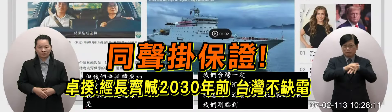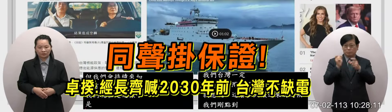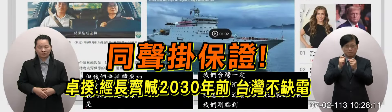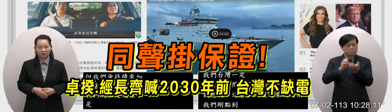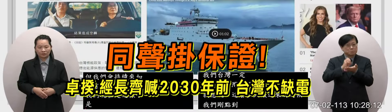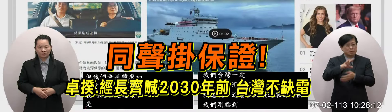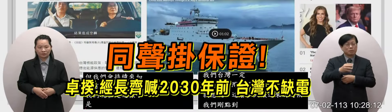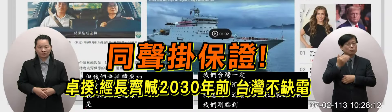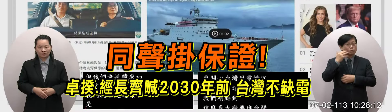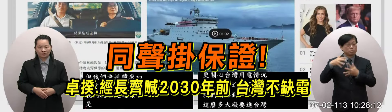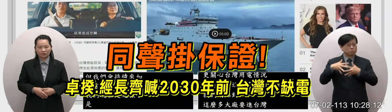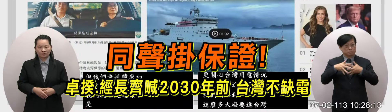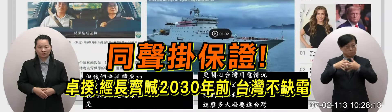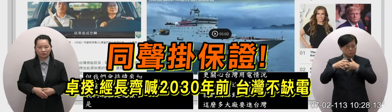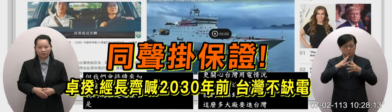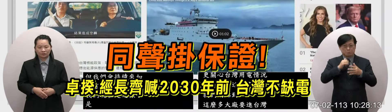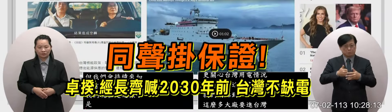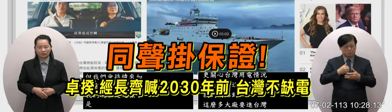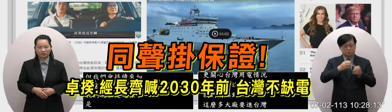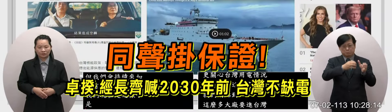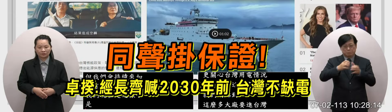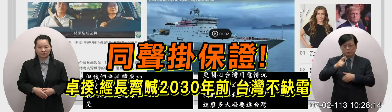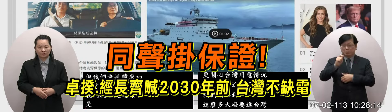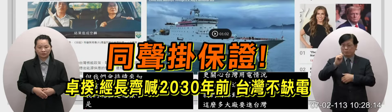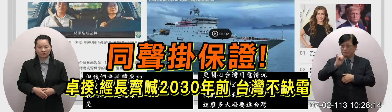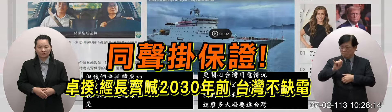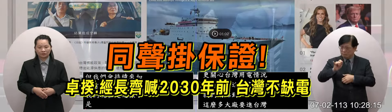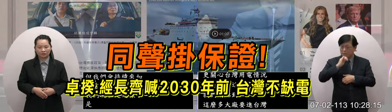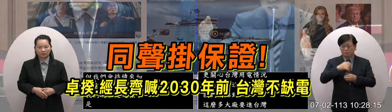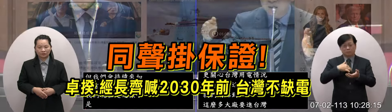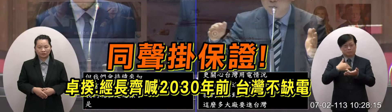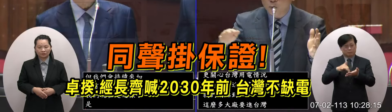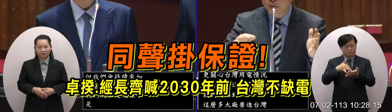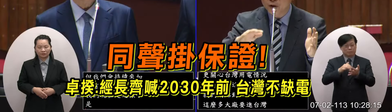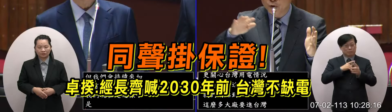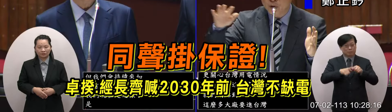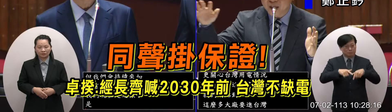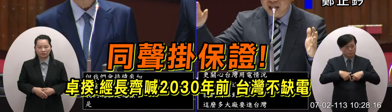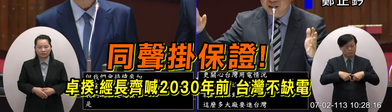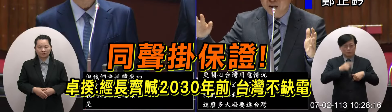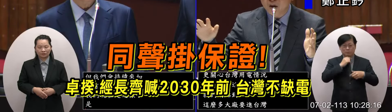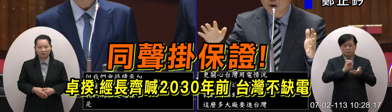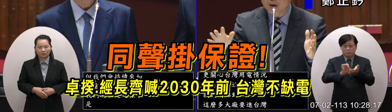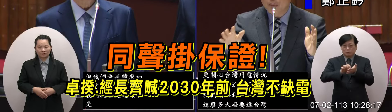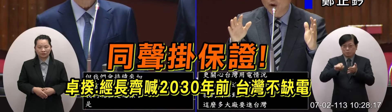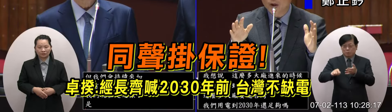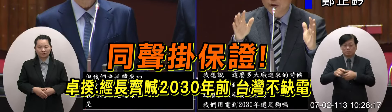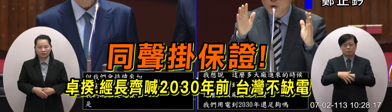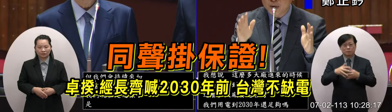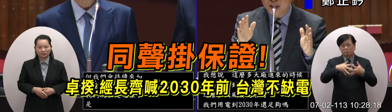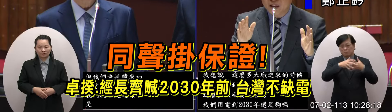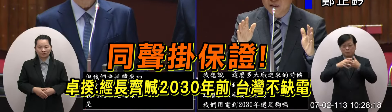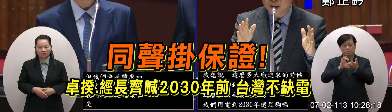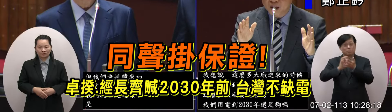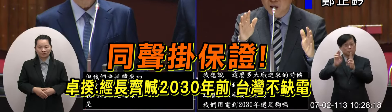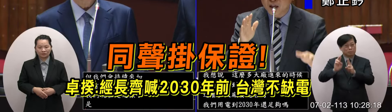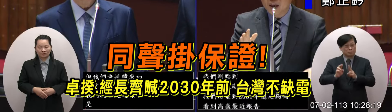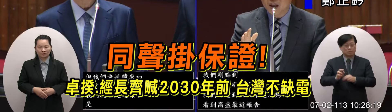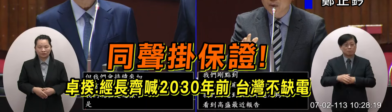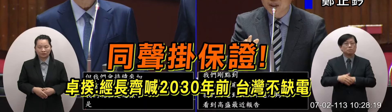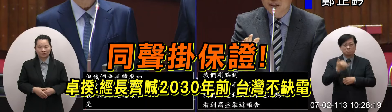告，他说当美国普遍在设立 AI 算力中心，普遍使用 AI 之后，美国的用